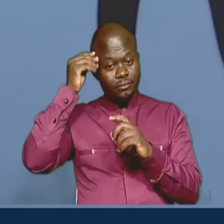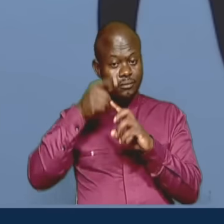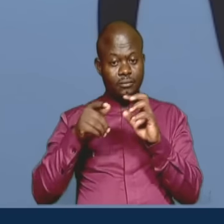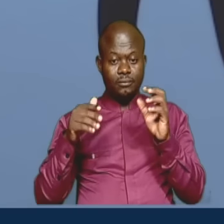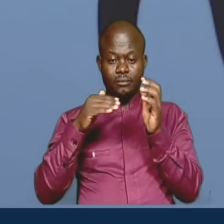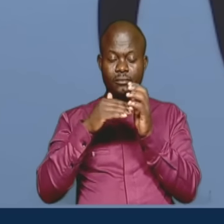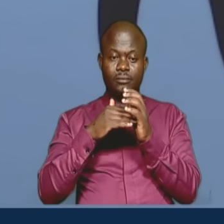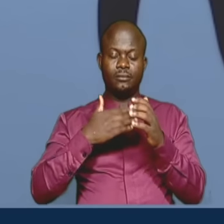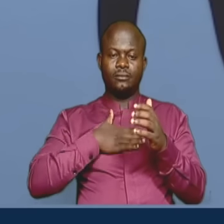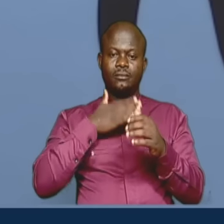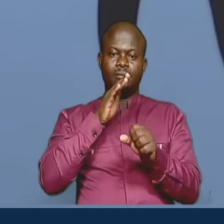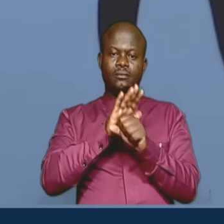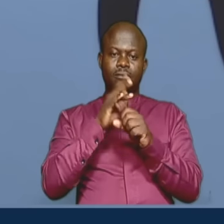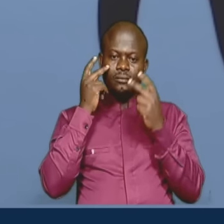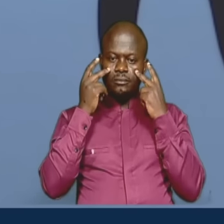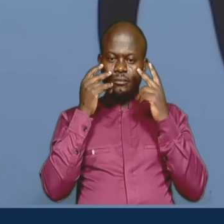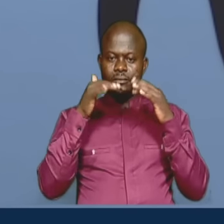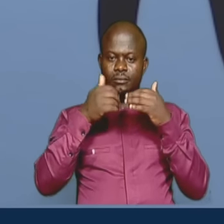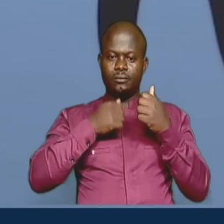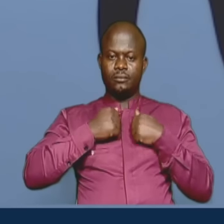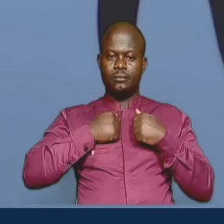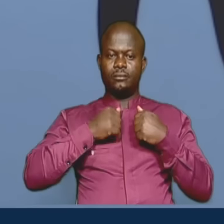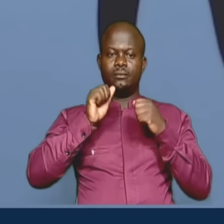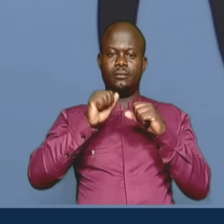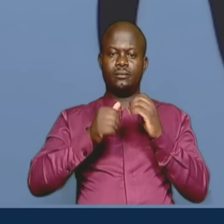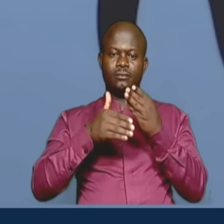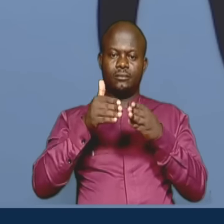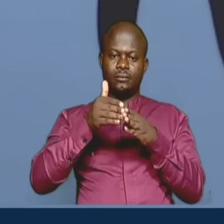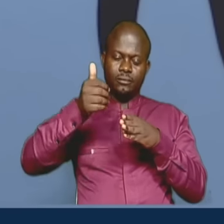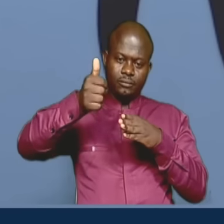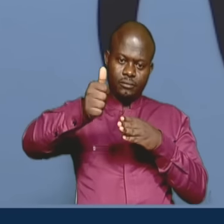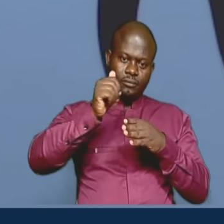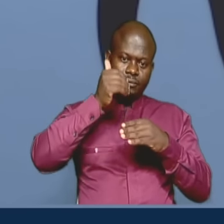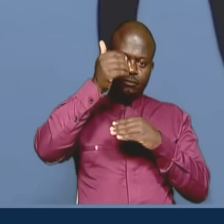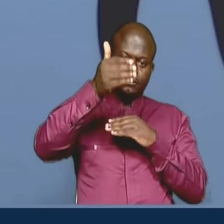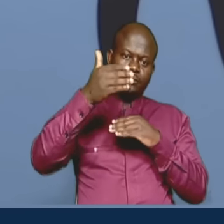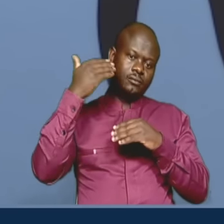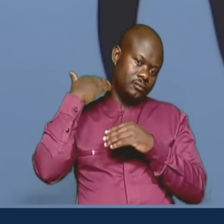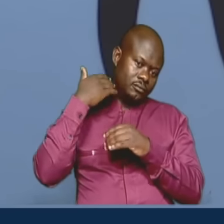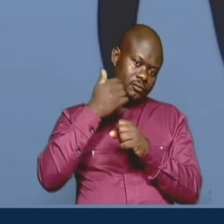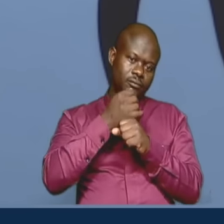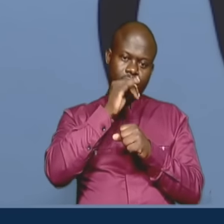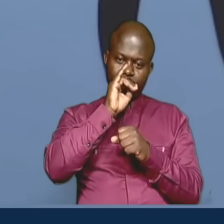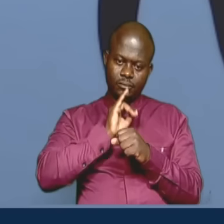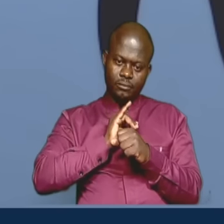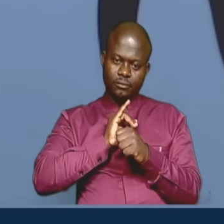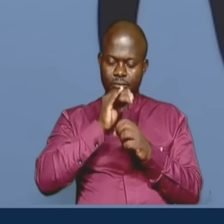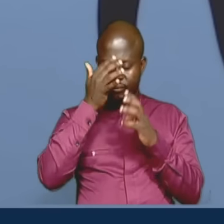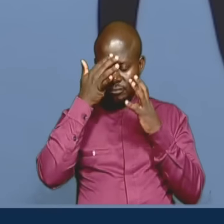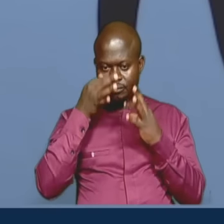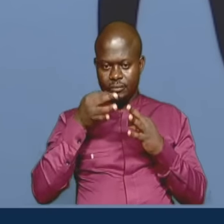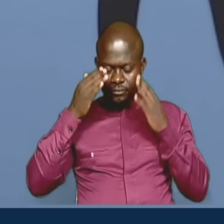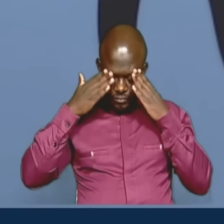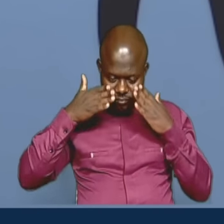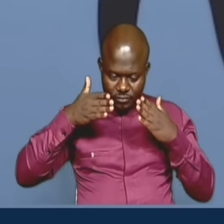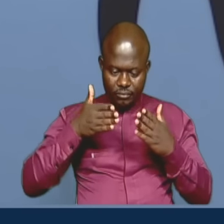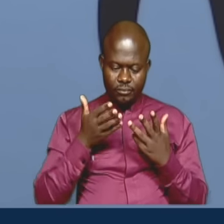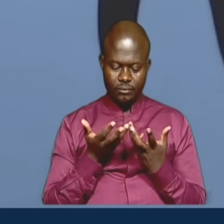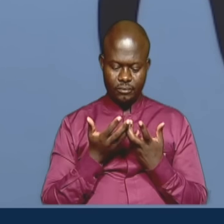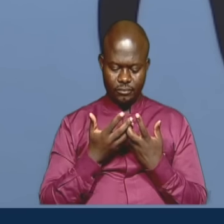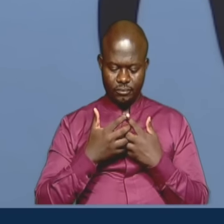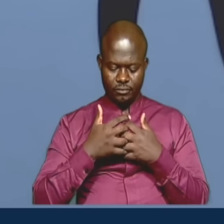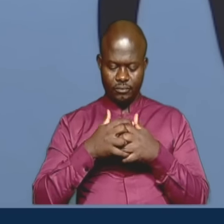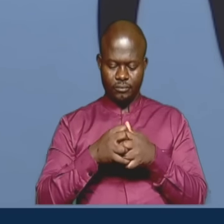kandi birashimishije kubona uburyo Abanyarwanda babashije kwiyubaka nyuma ya Jenoside yakorewe Abatutsi, bagahitamo kwimakaza ubumwe n'ubwiyunge,